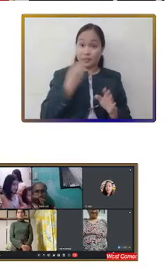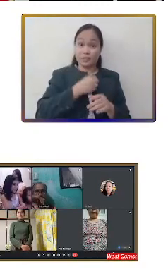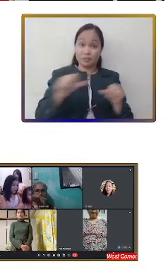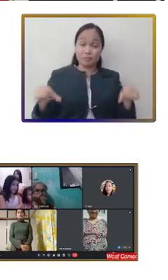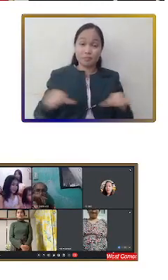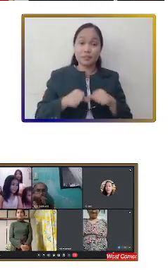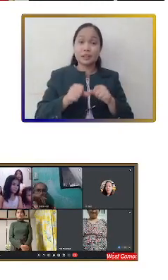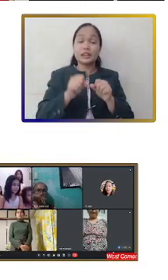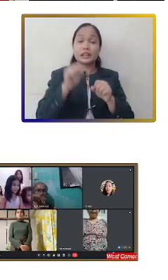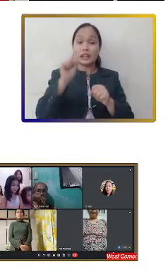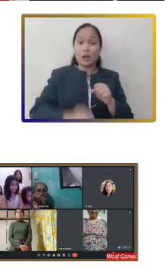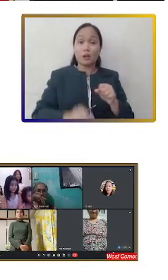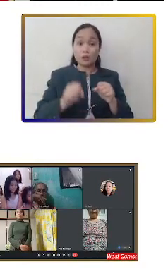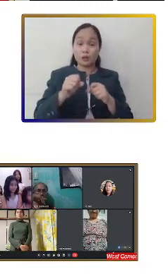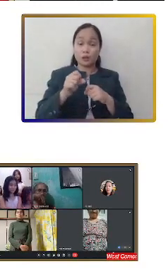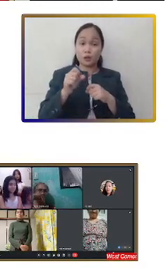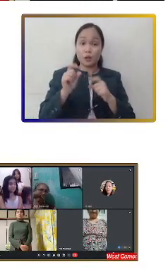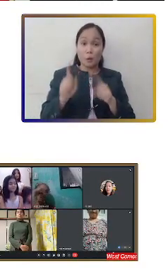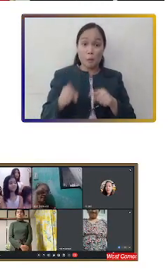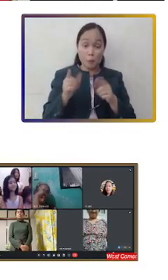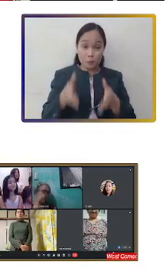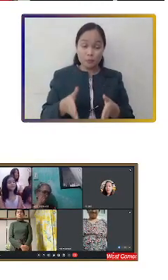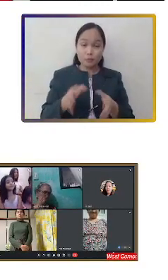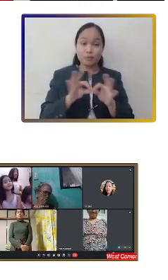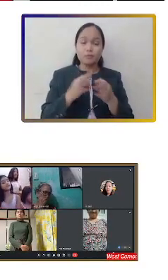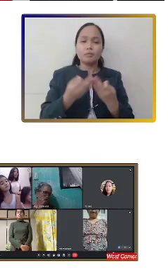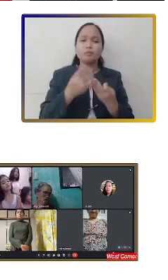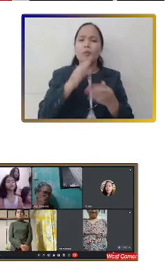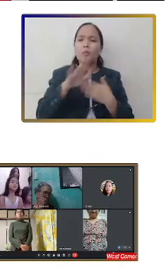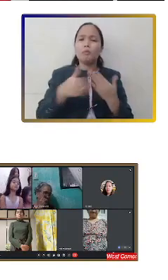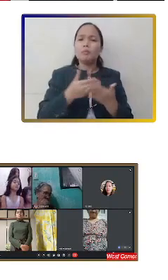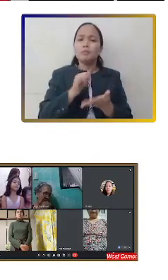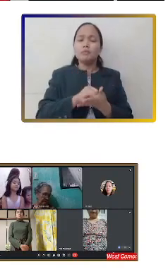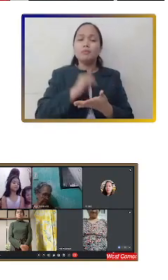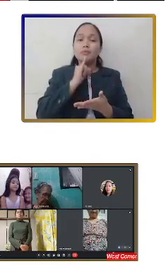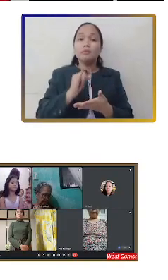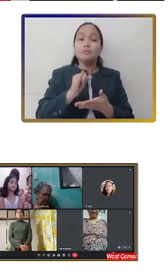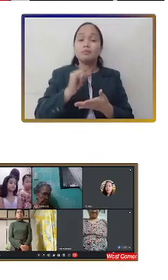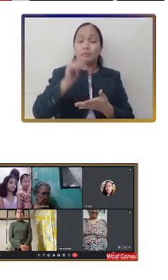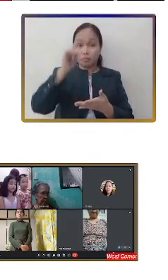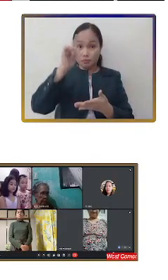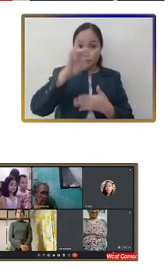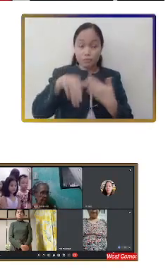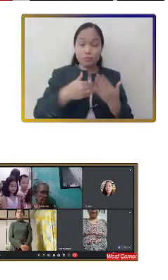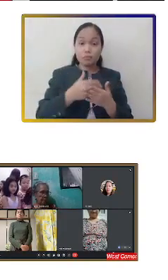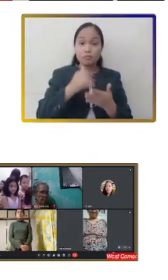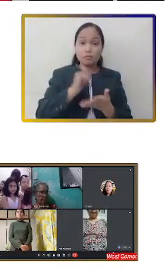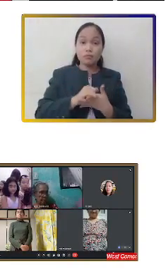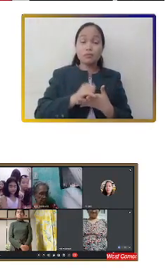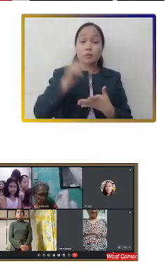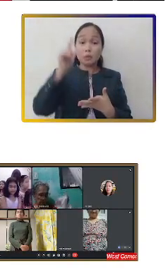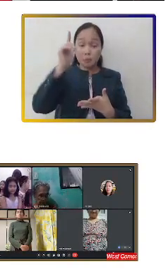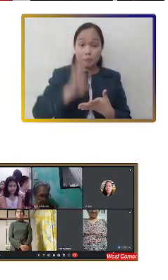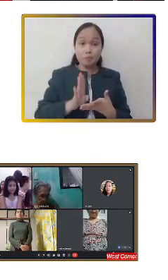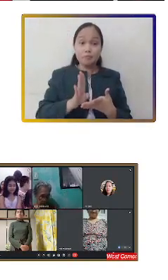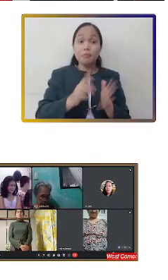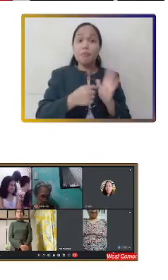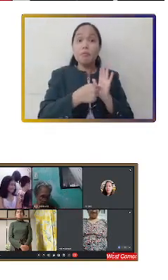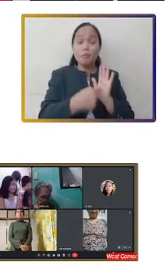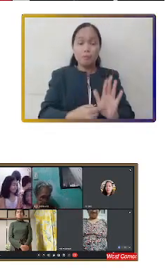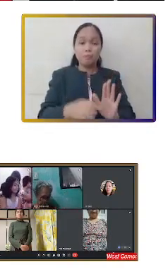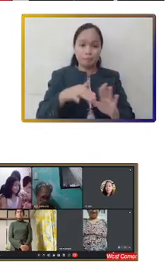is God's manifestation. Because lahat ng tinitestimony po natin, manifestation ng Diyos yan sa buhay po